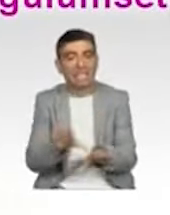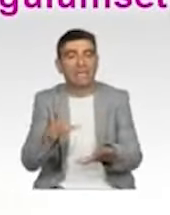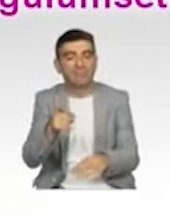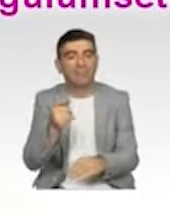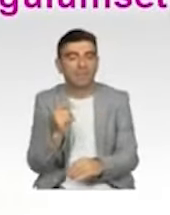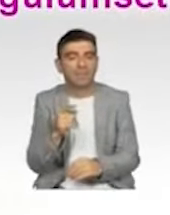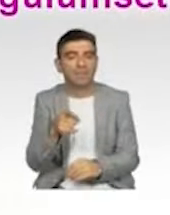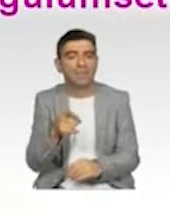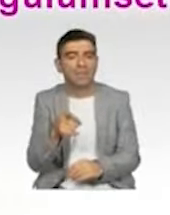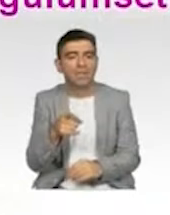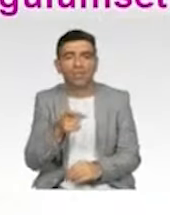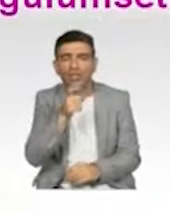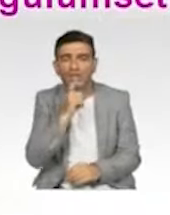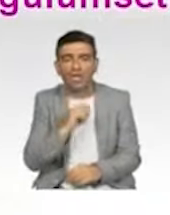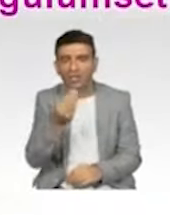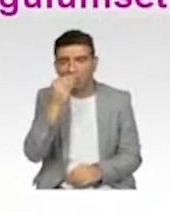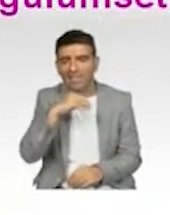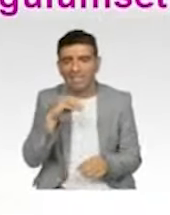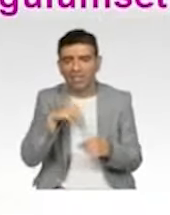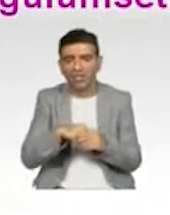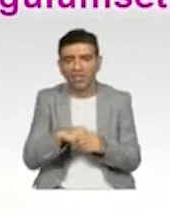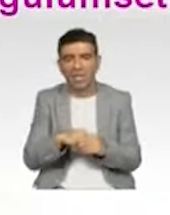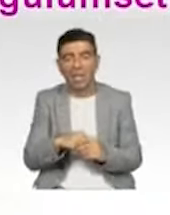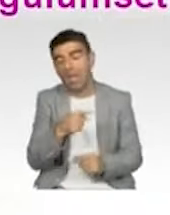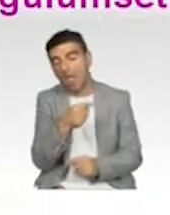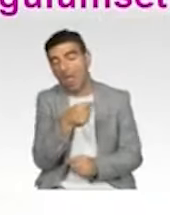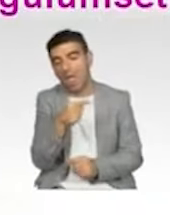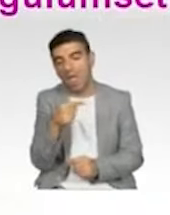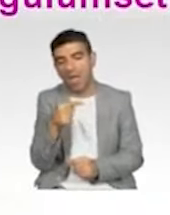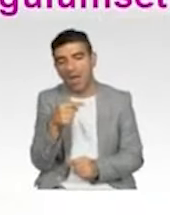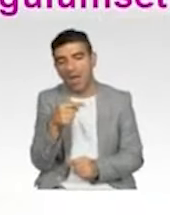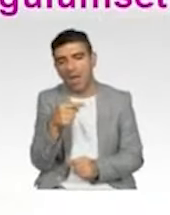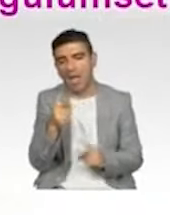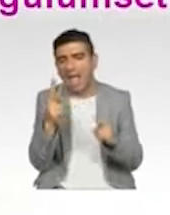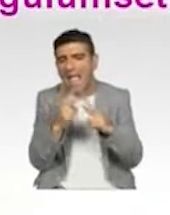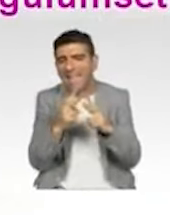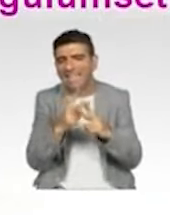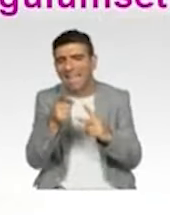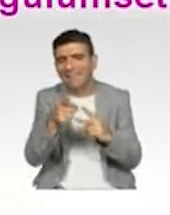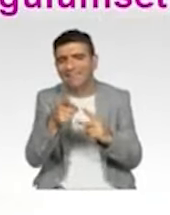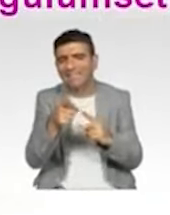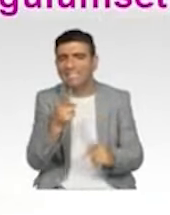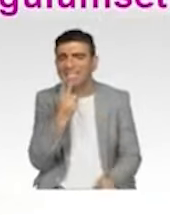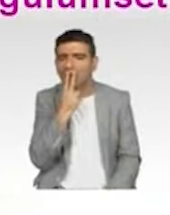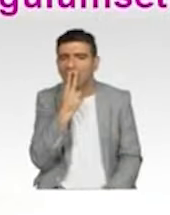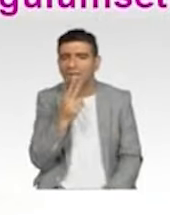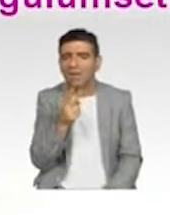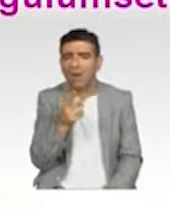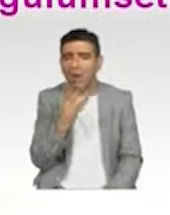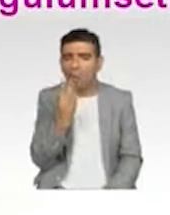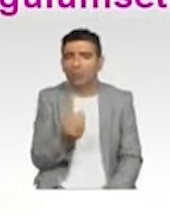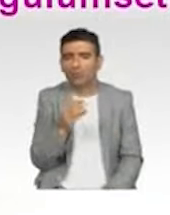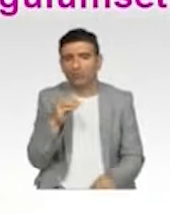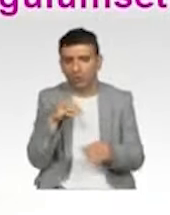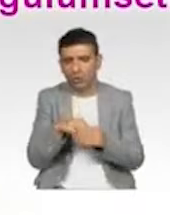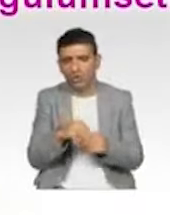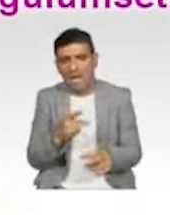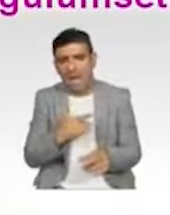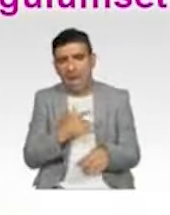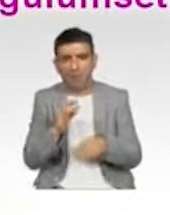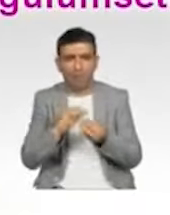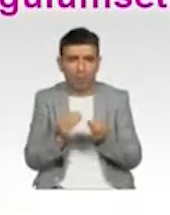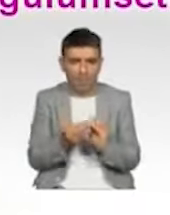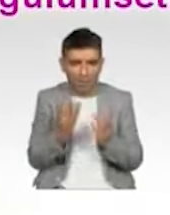doğudakiler, güneydoğudakiler yanlış beslendiği için erken kriz geçirir. Fazla sigara tükettiği için erken kriz geçirir. Ege'dekiler